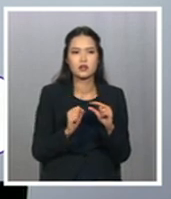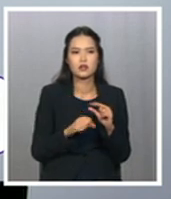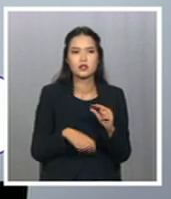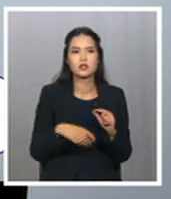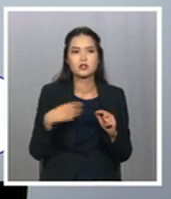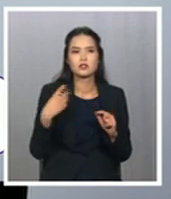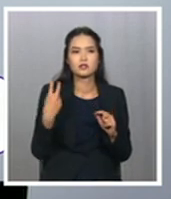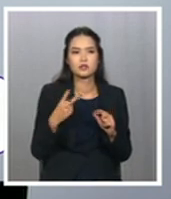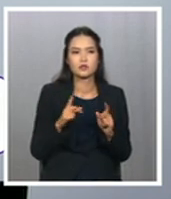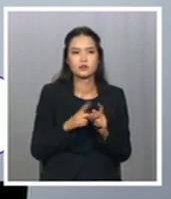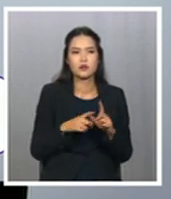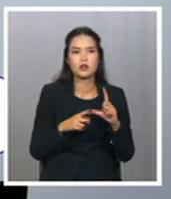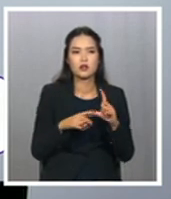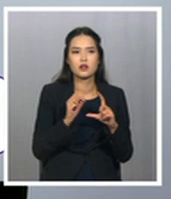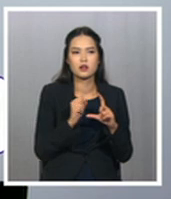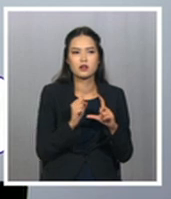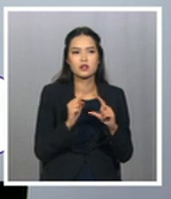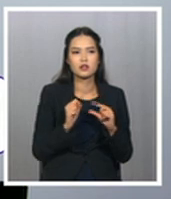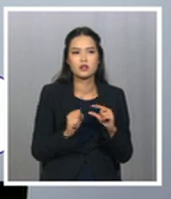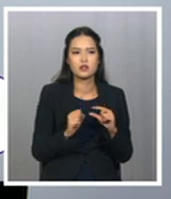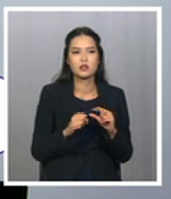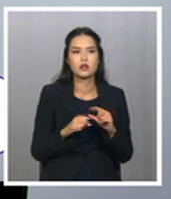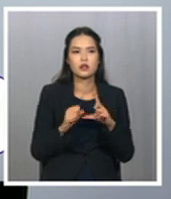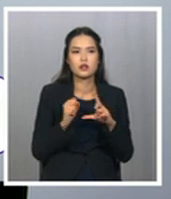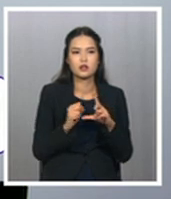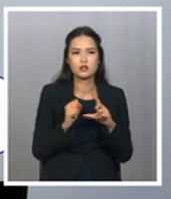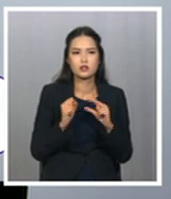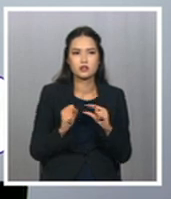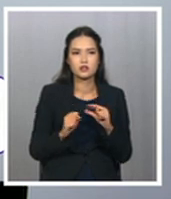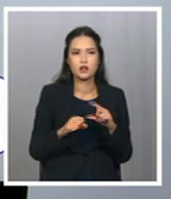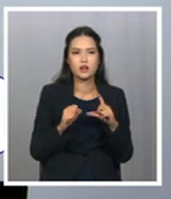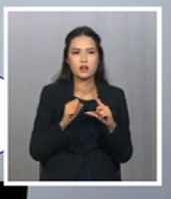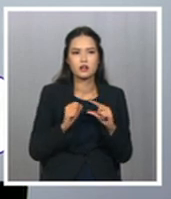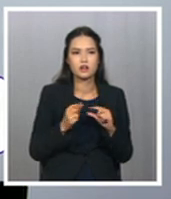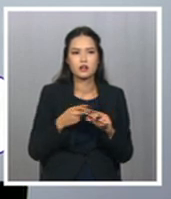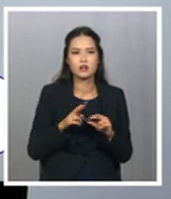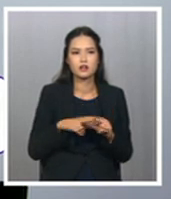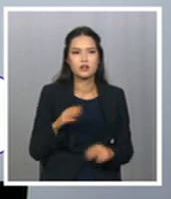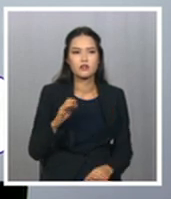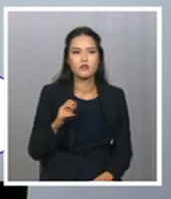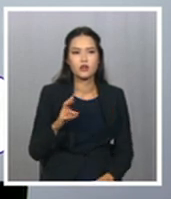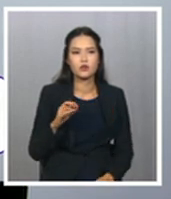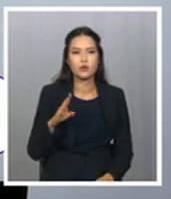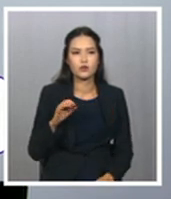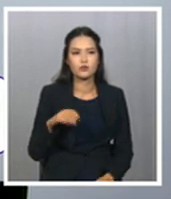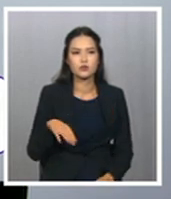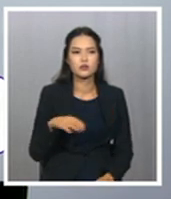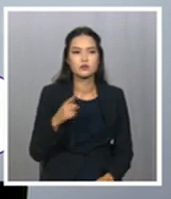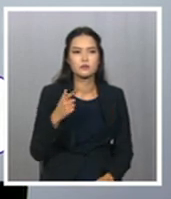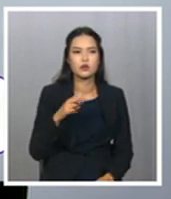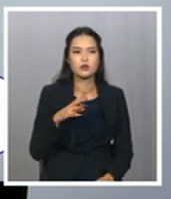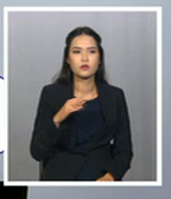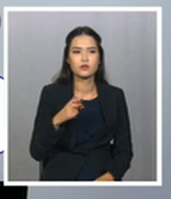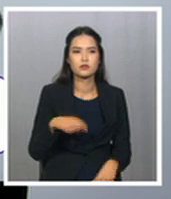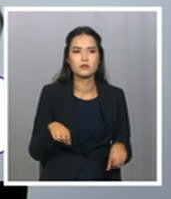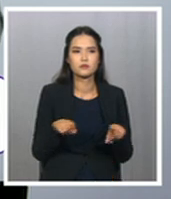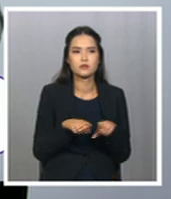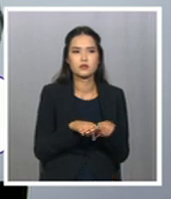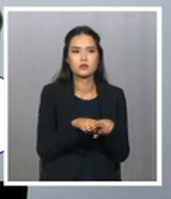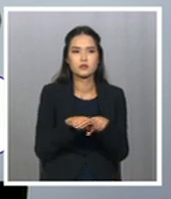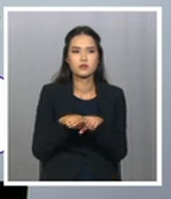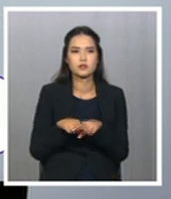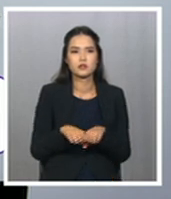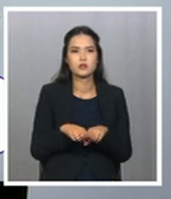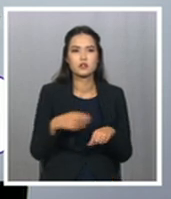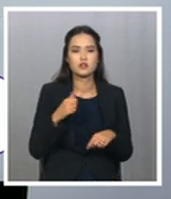үлкен А, кіші А және де үлкен А, кіші А. Демек, фенотипі де генотипі де бірдей ұрпақ шығады. Естеріңізде болса,